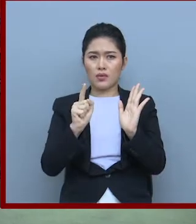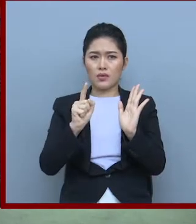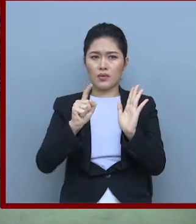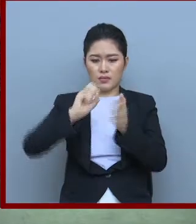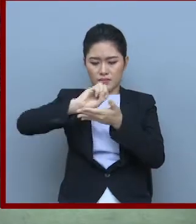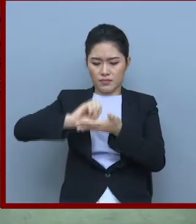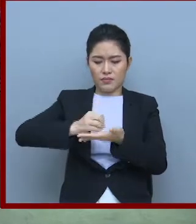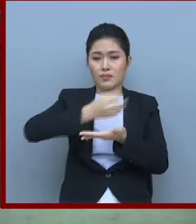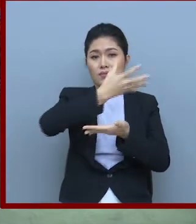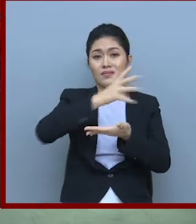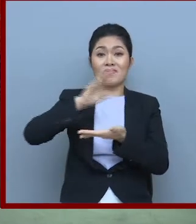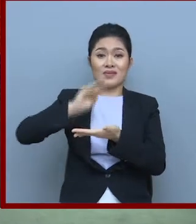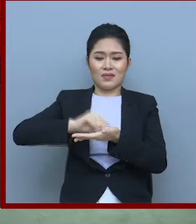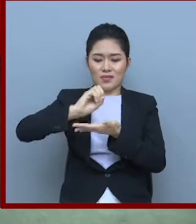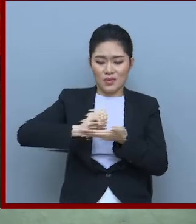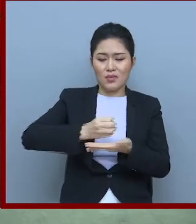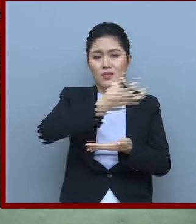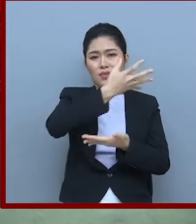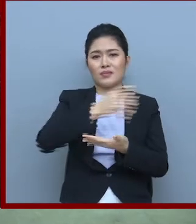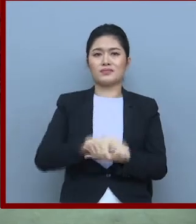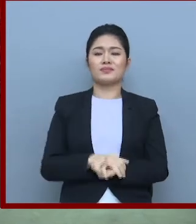อัพโหลดเข้าไปนะครับ